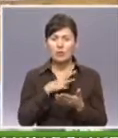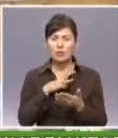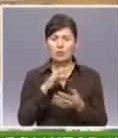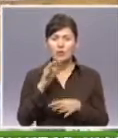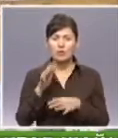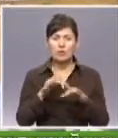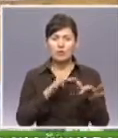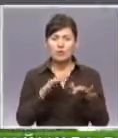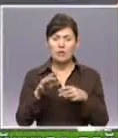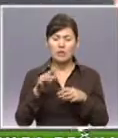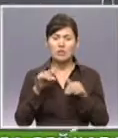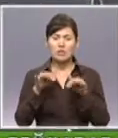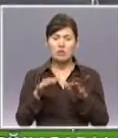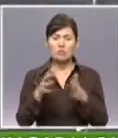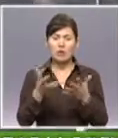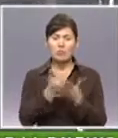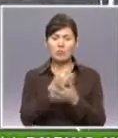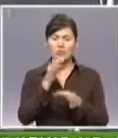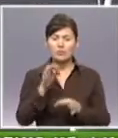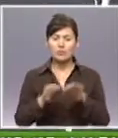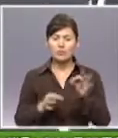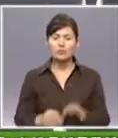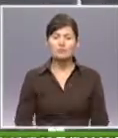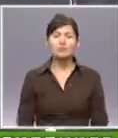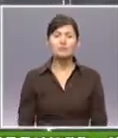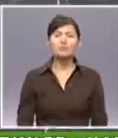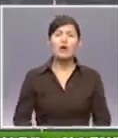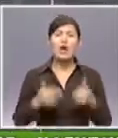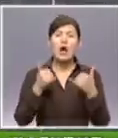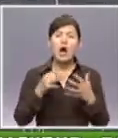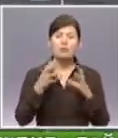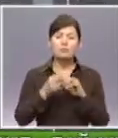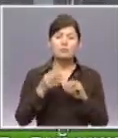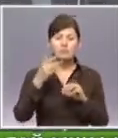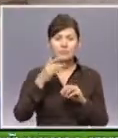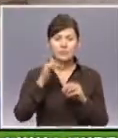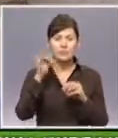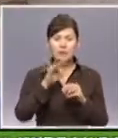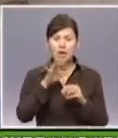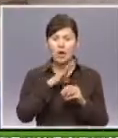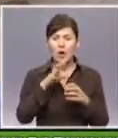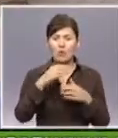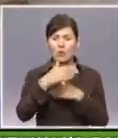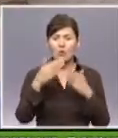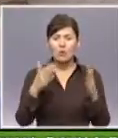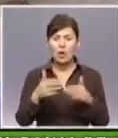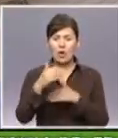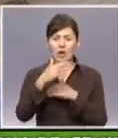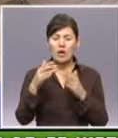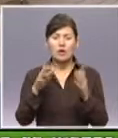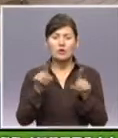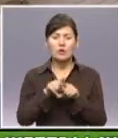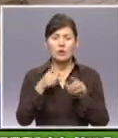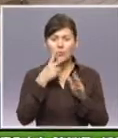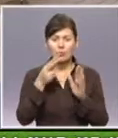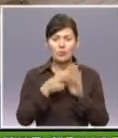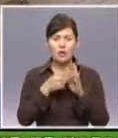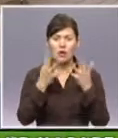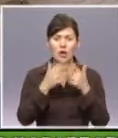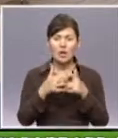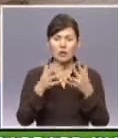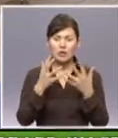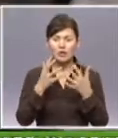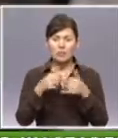процессуалдық шешім қабылданады. Қазіргі кезде Алмалы кедендік ресімдеу орталығының қызметкерлері қорап-қорап акциздік маркалардың санын